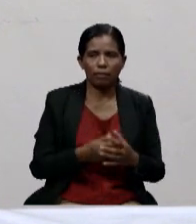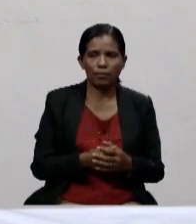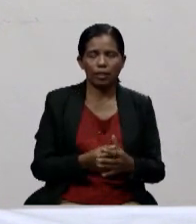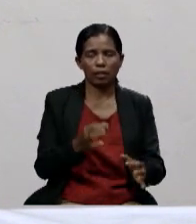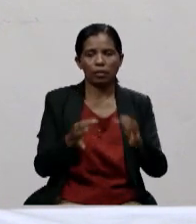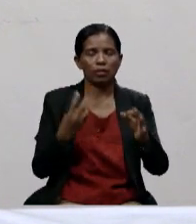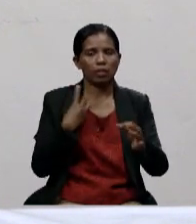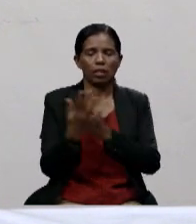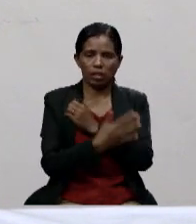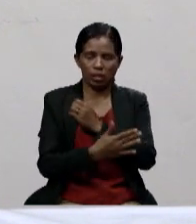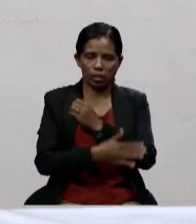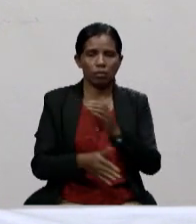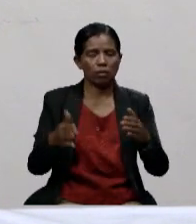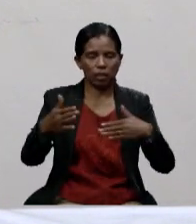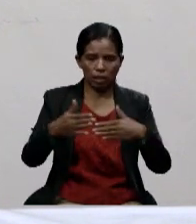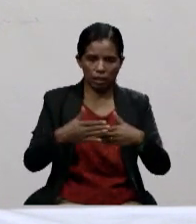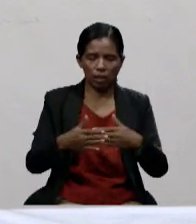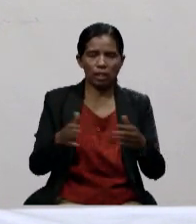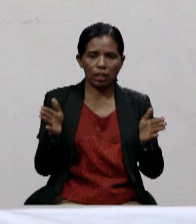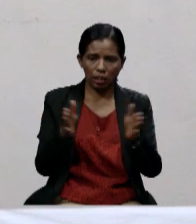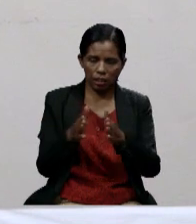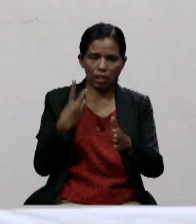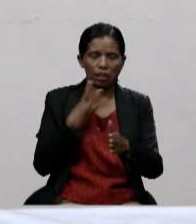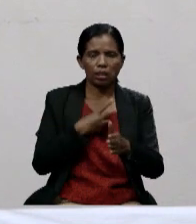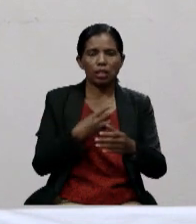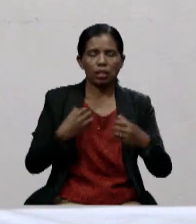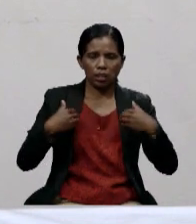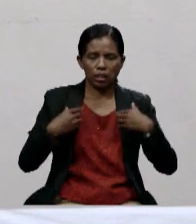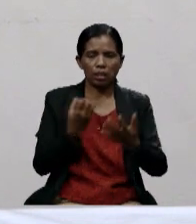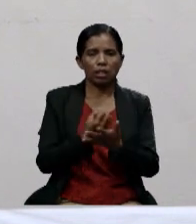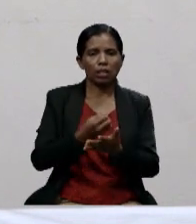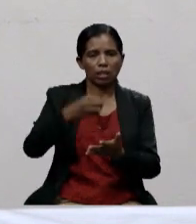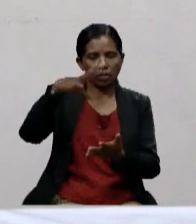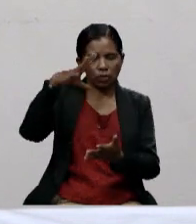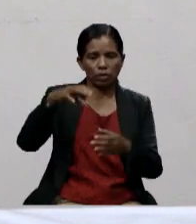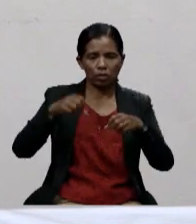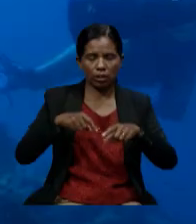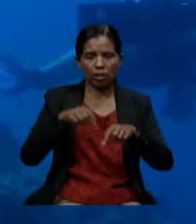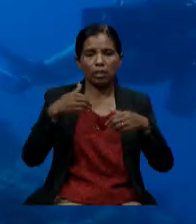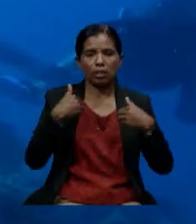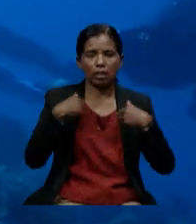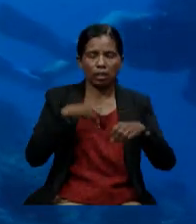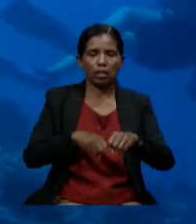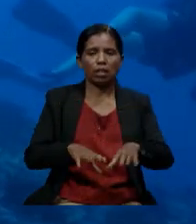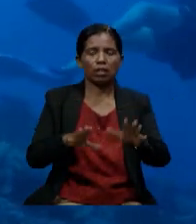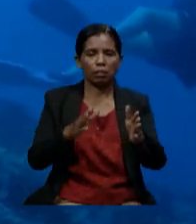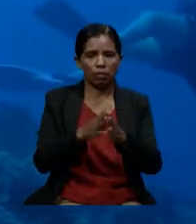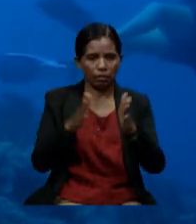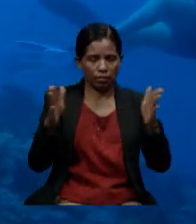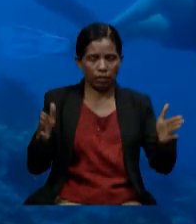και ήταν να σαν κίκ, μα είπε ήταν για ρίκου σώμα βιοδιβερσιτά τη τάση είναι να πέκε ας τέβες. Βαζίαβα